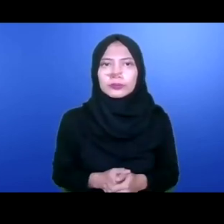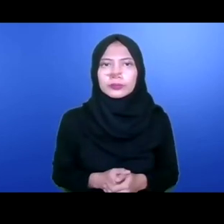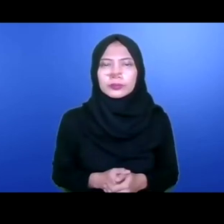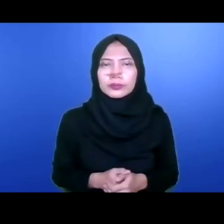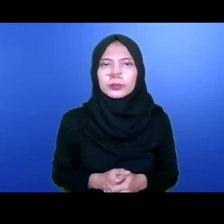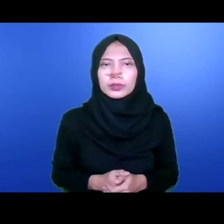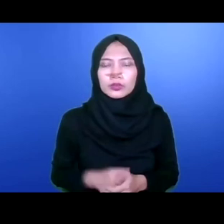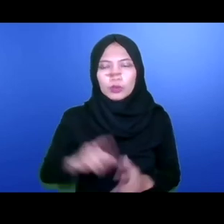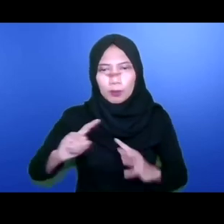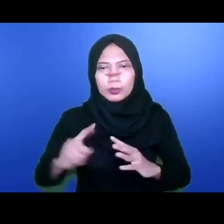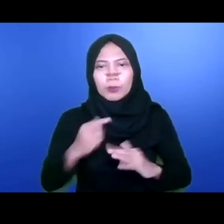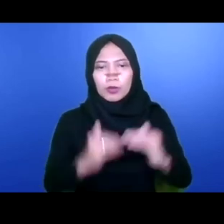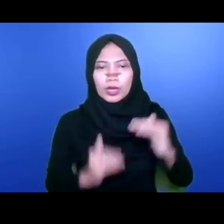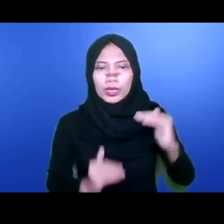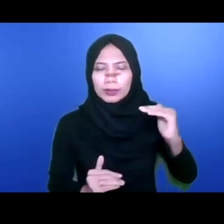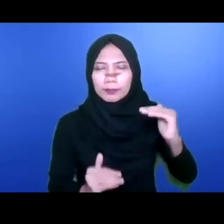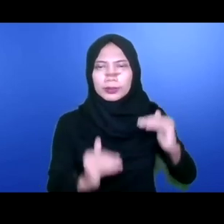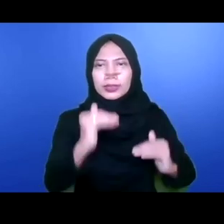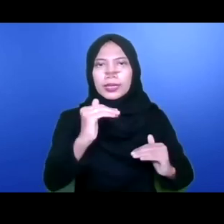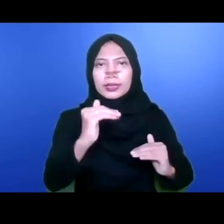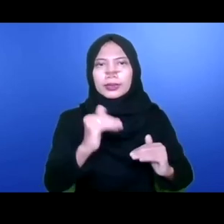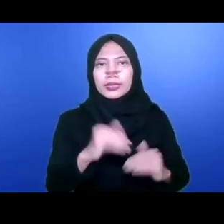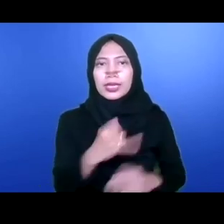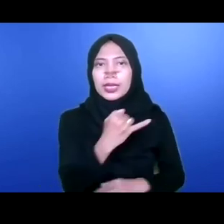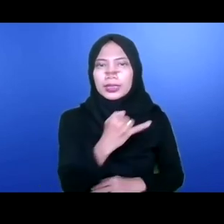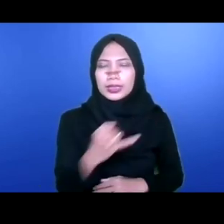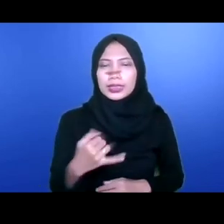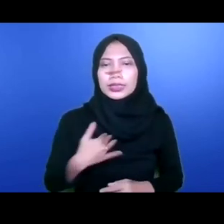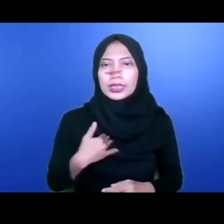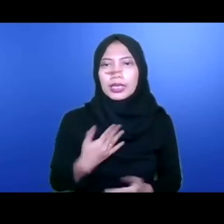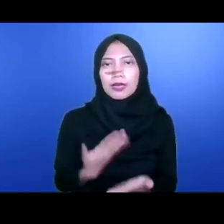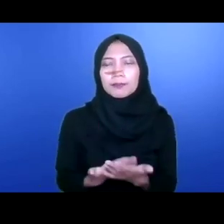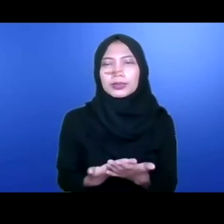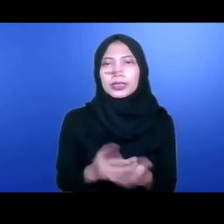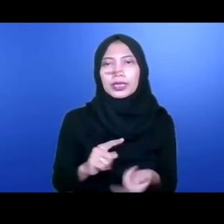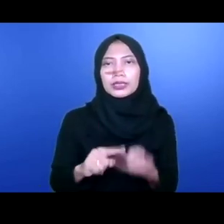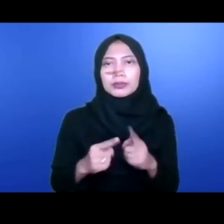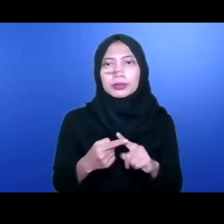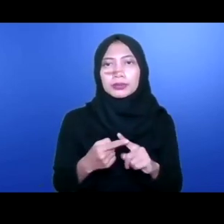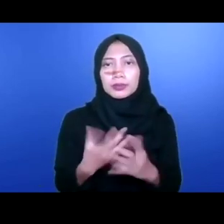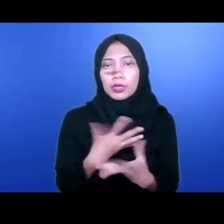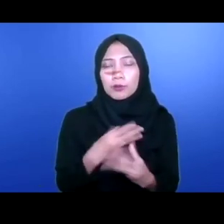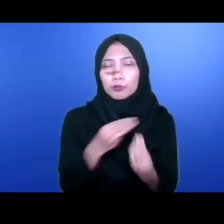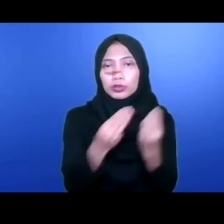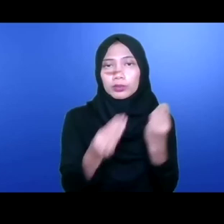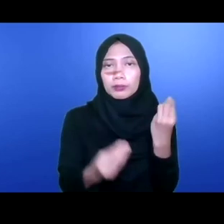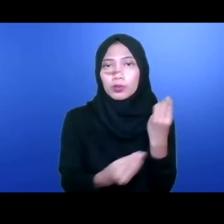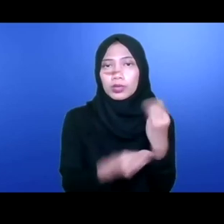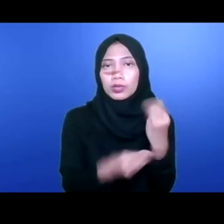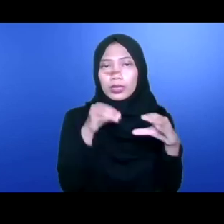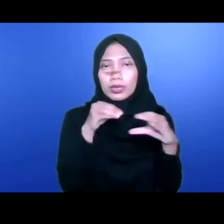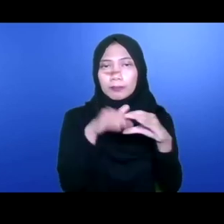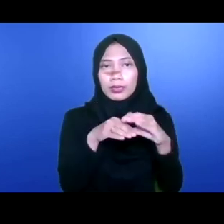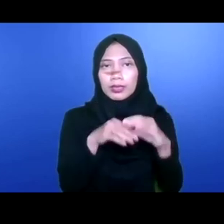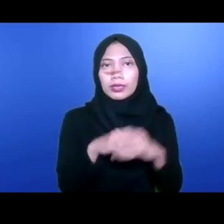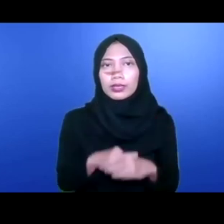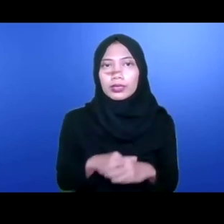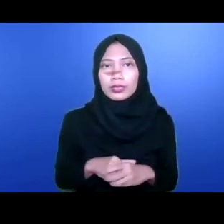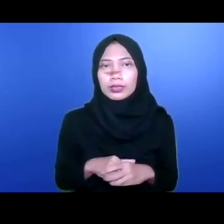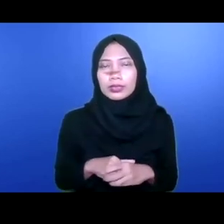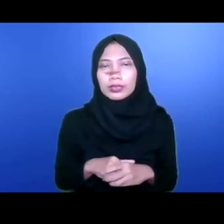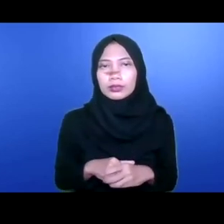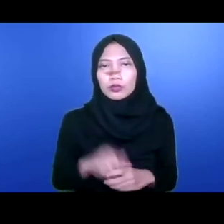tuh adopsi. Nah, terakhir saya sudah minta ke teman-teman yang punya agent banking, pasang krisnya. Jadi terjadi omnichannel di